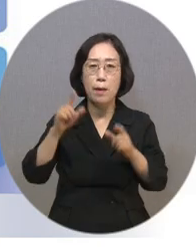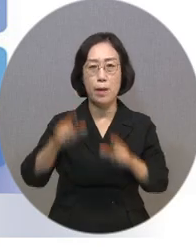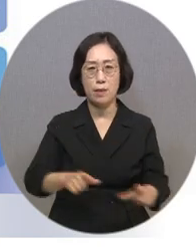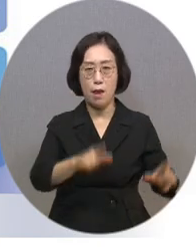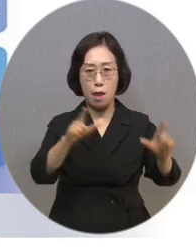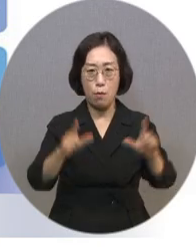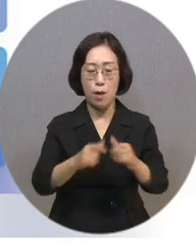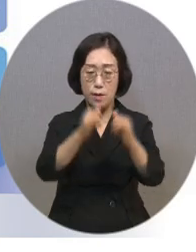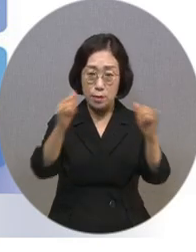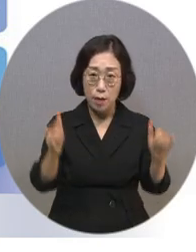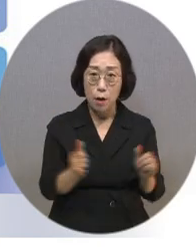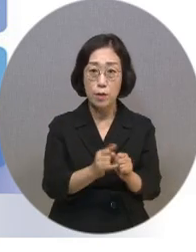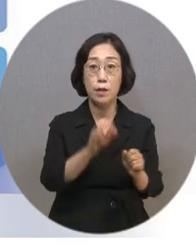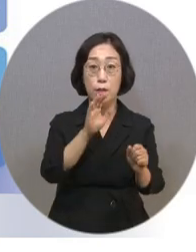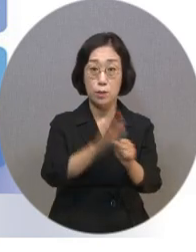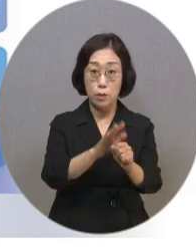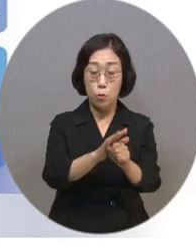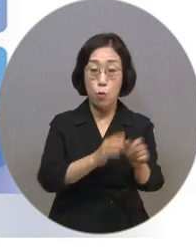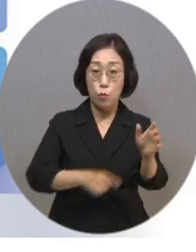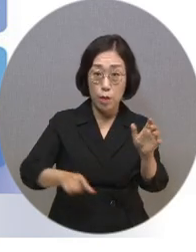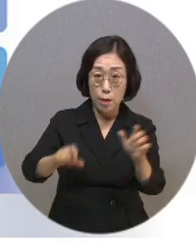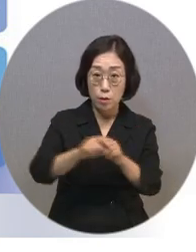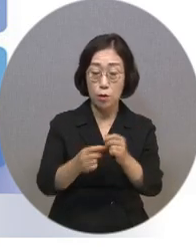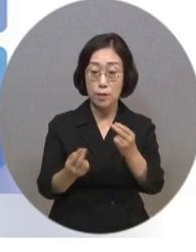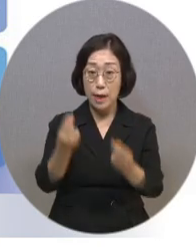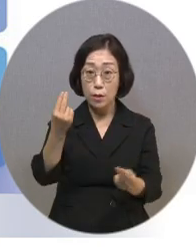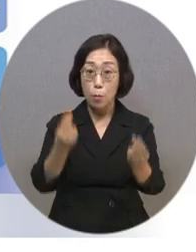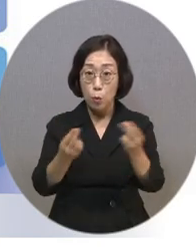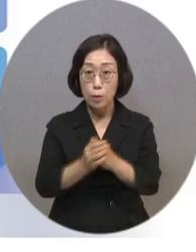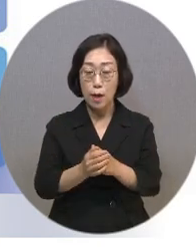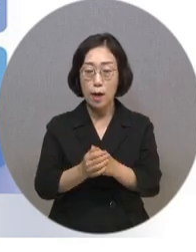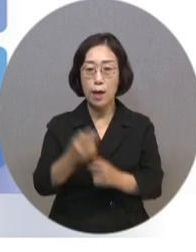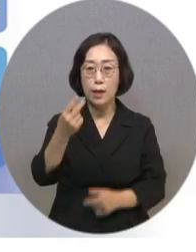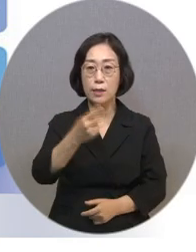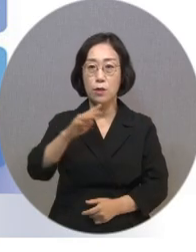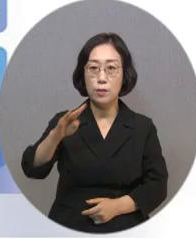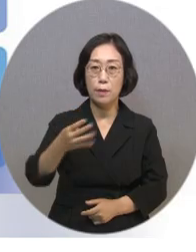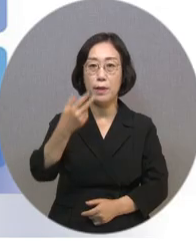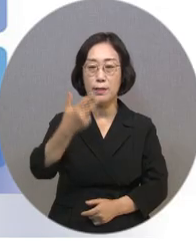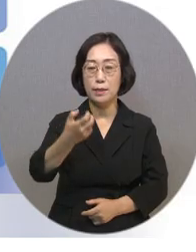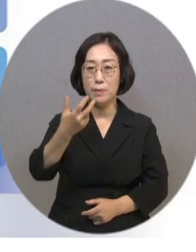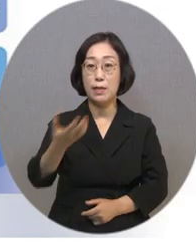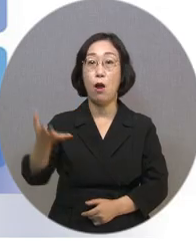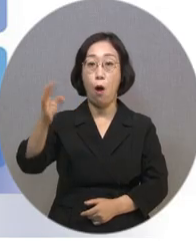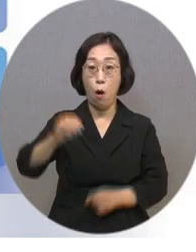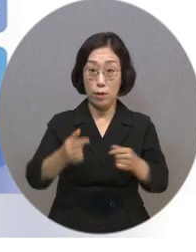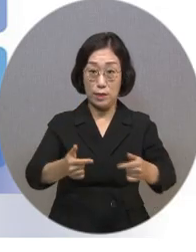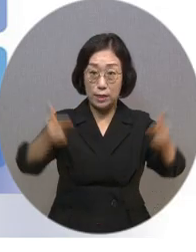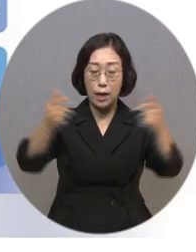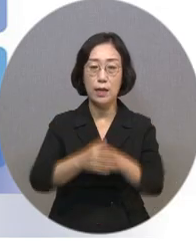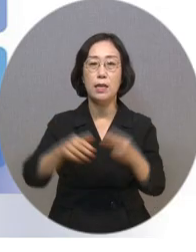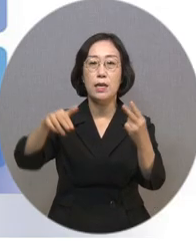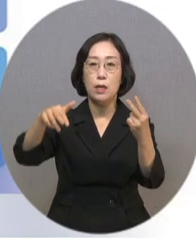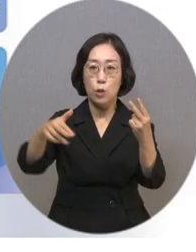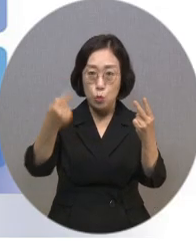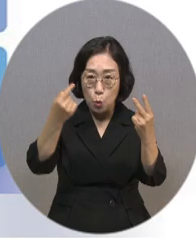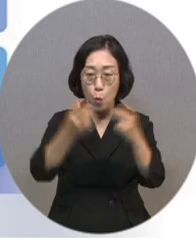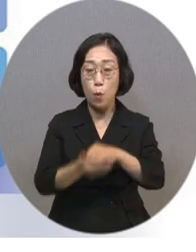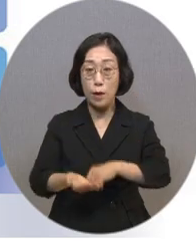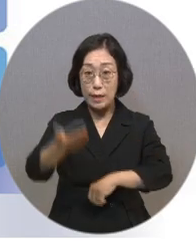사회생활 지원의 확대를 위한 예산으로 지난해 대비 2,477 원 증가한 2조